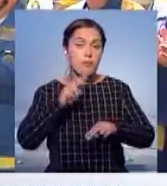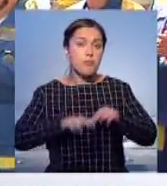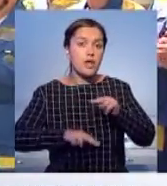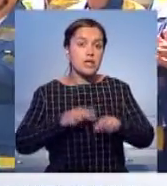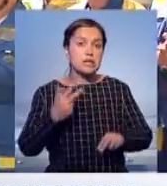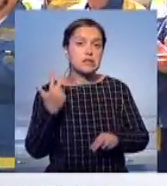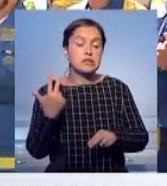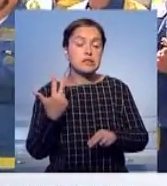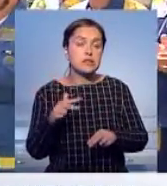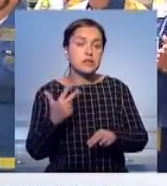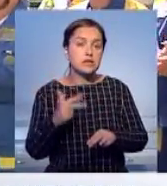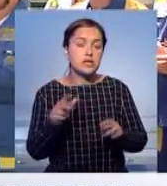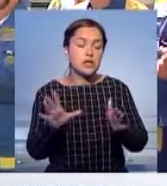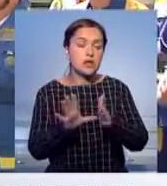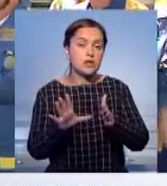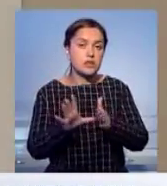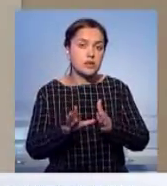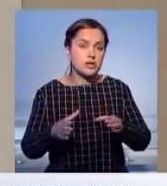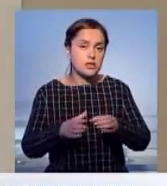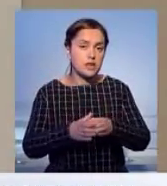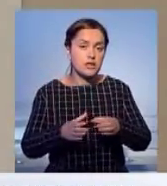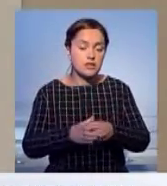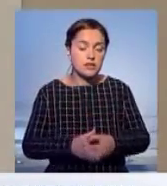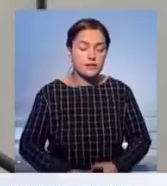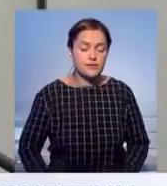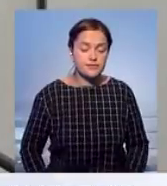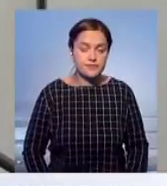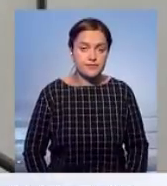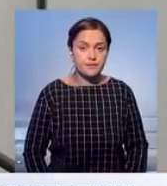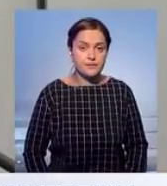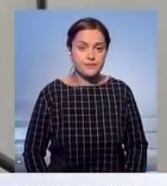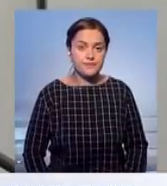больше 30 подстанций.